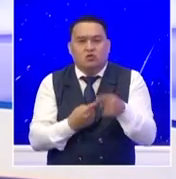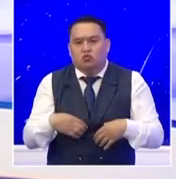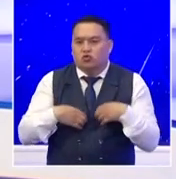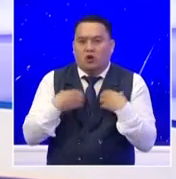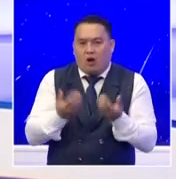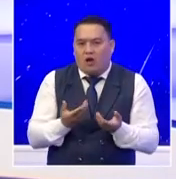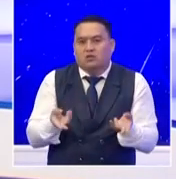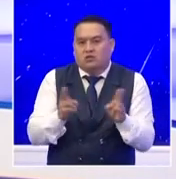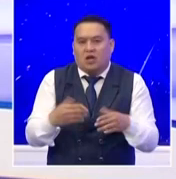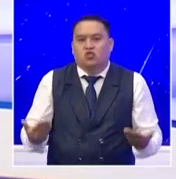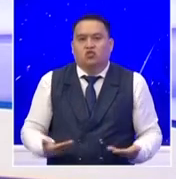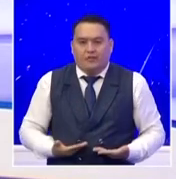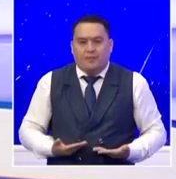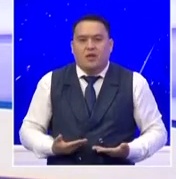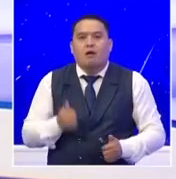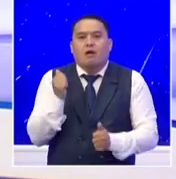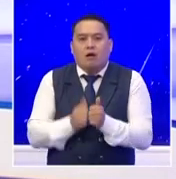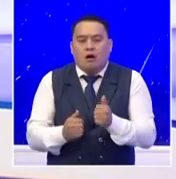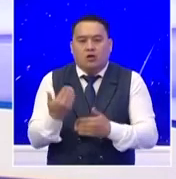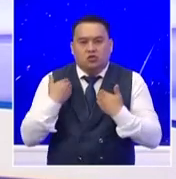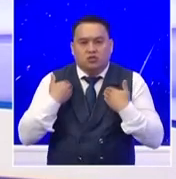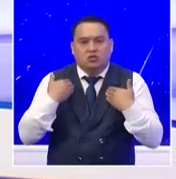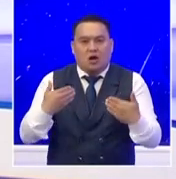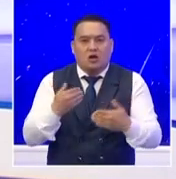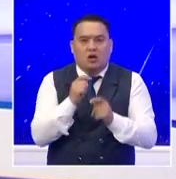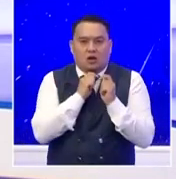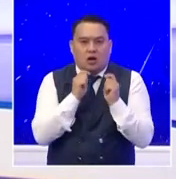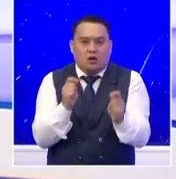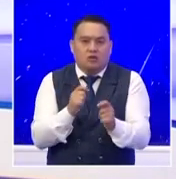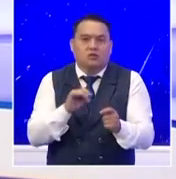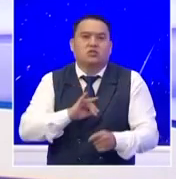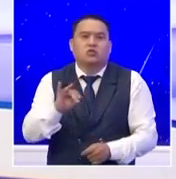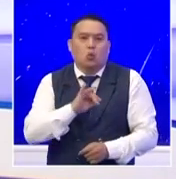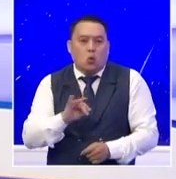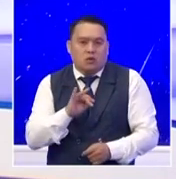страшное и остались живы. А за каждой их боевой наградой стоит своя история.